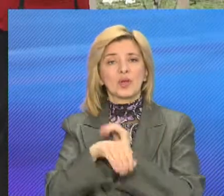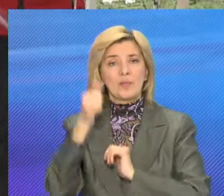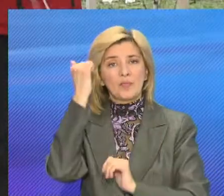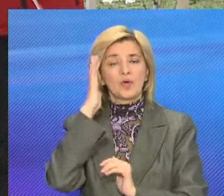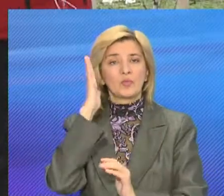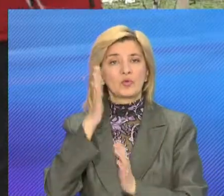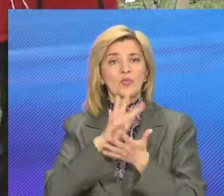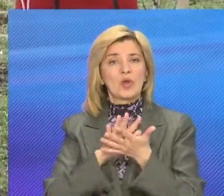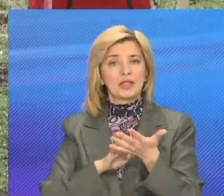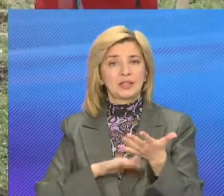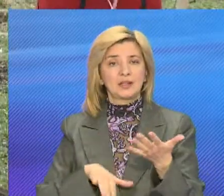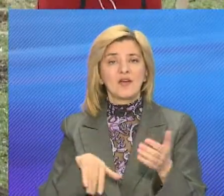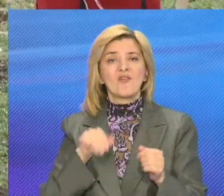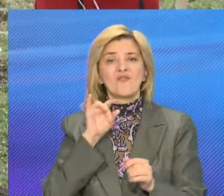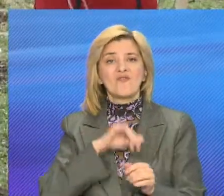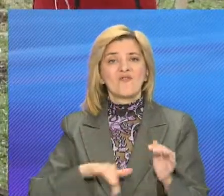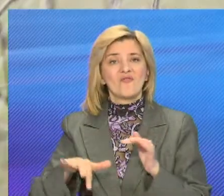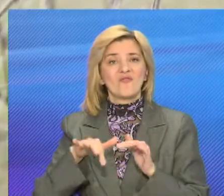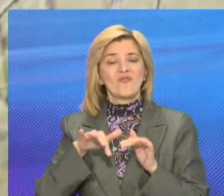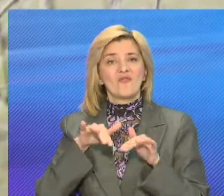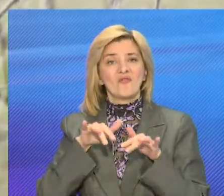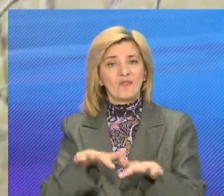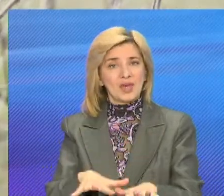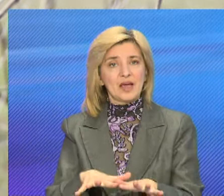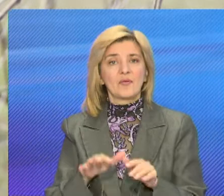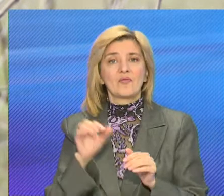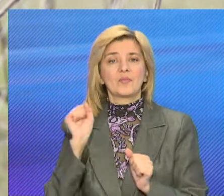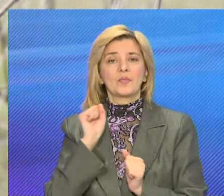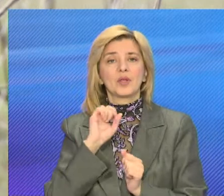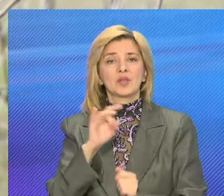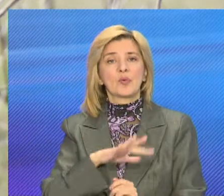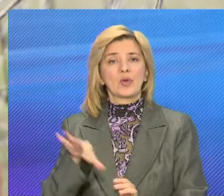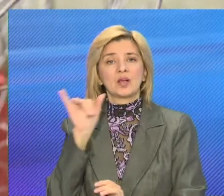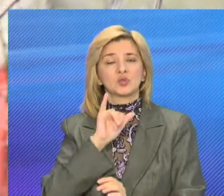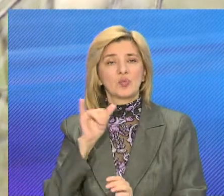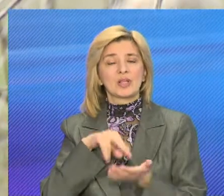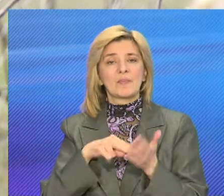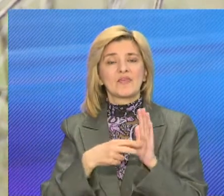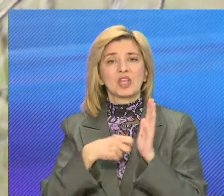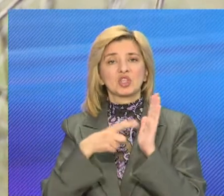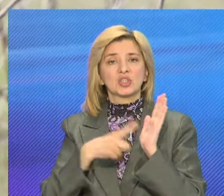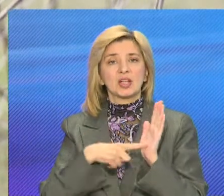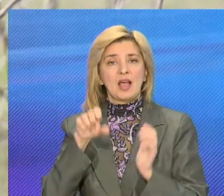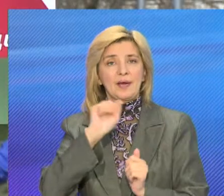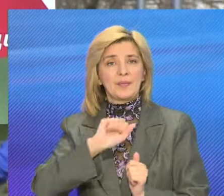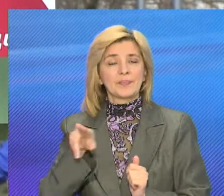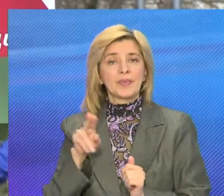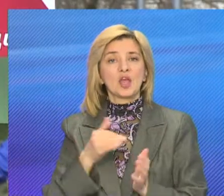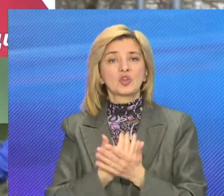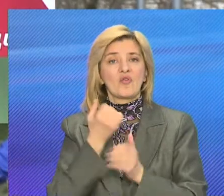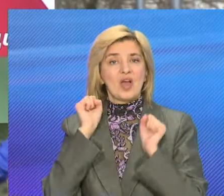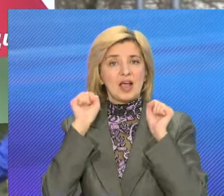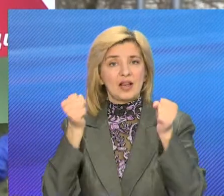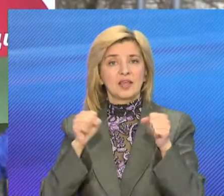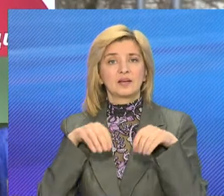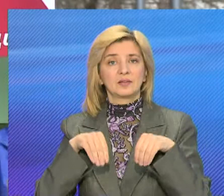знойдуть протяг у рамках республиканского субботника, запланованного на 16 красавіка. Як агучваецца, новые аллеи и скверы тягом